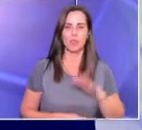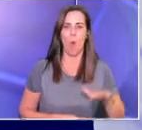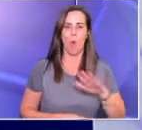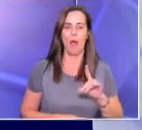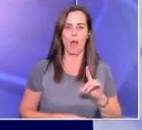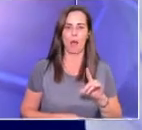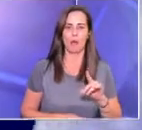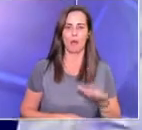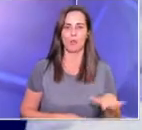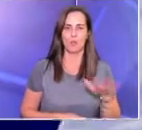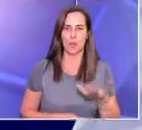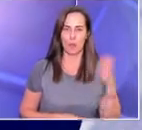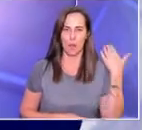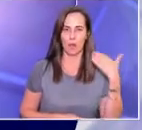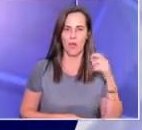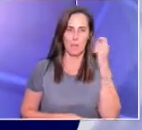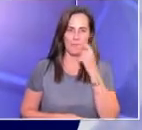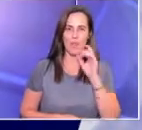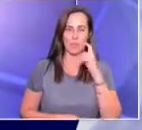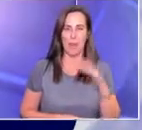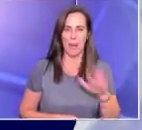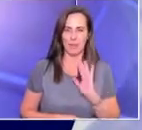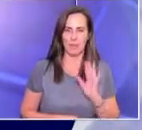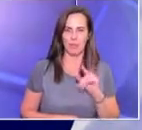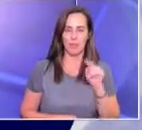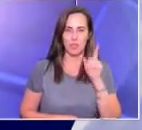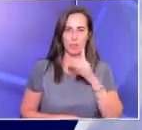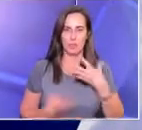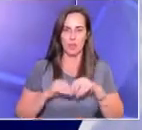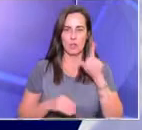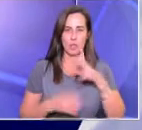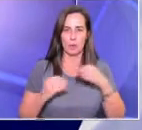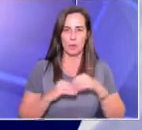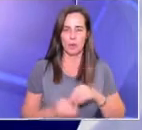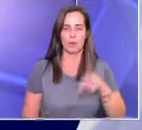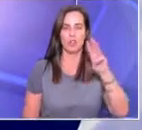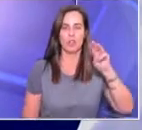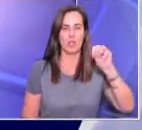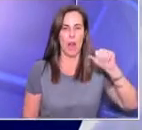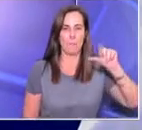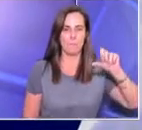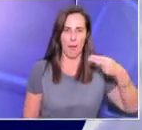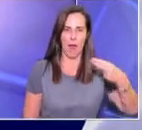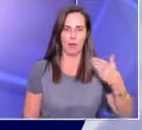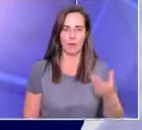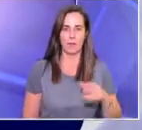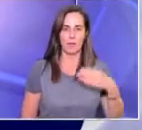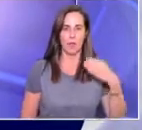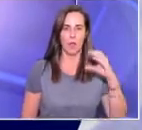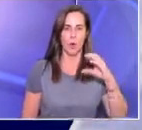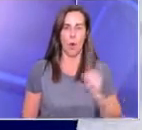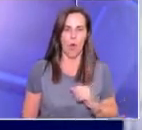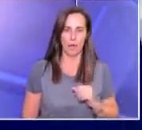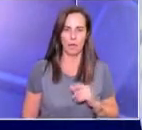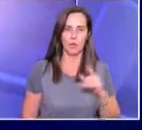השיקום, שמזוהה בעבר שלה עם עבריינות ברמת גן, ושם המשפחה שלי הוא שמה, ואני, כלומר, שמה הכהן שיניתי שהייתי